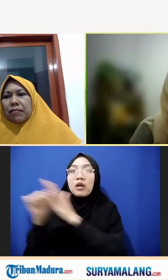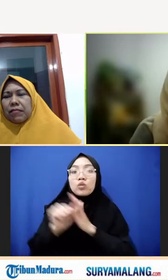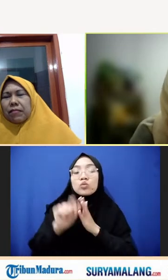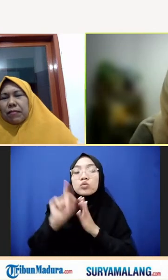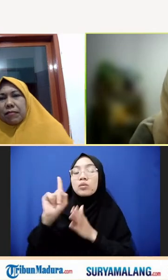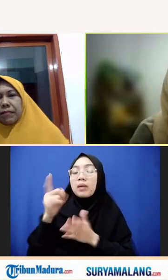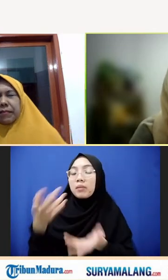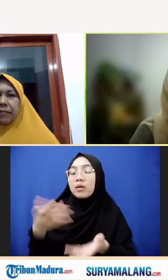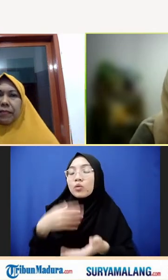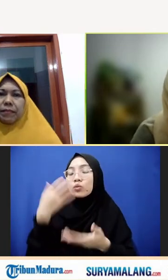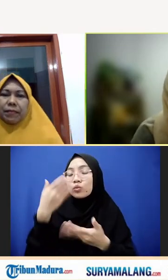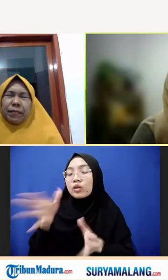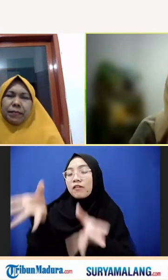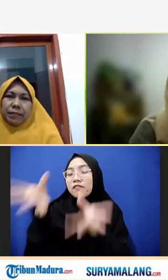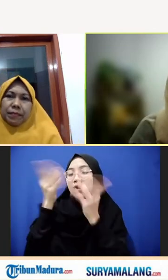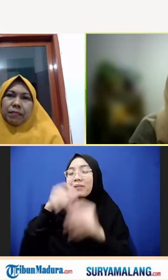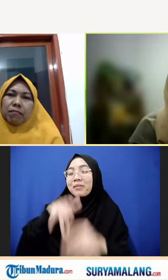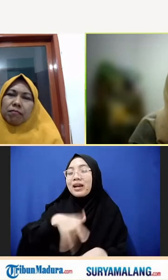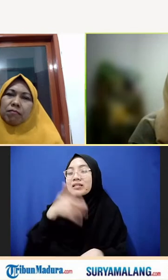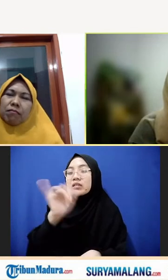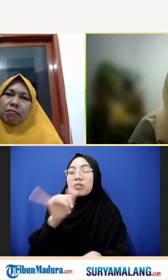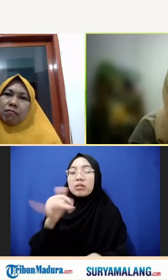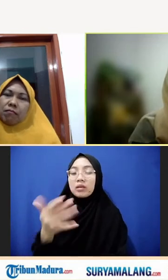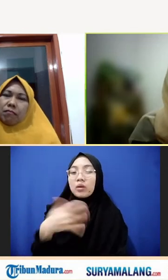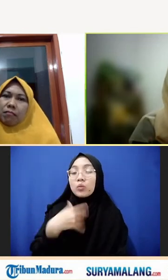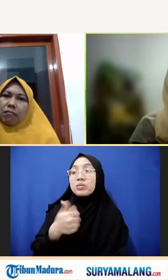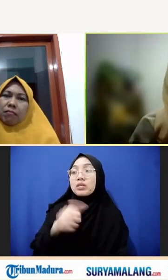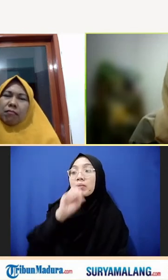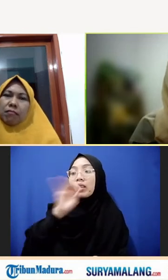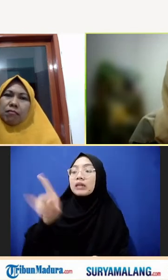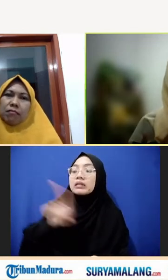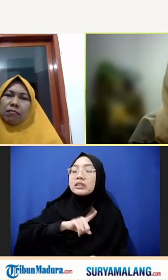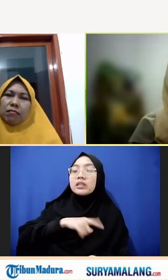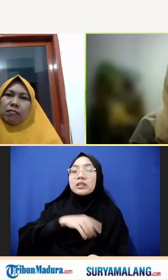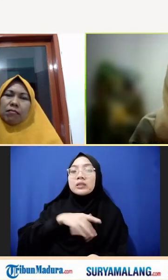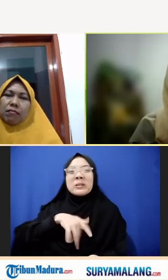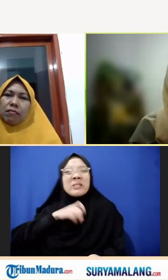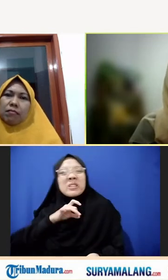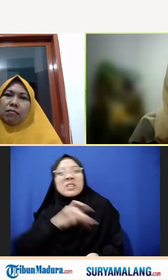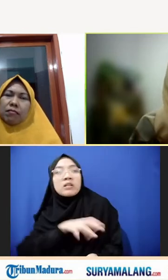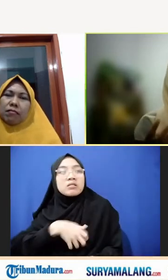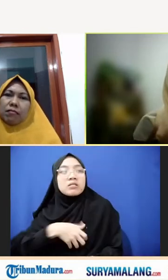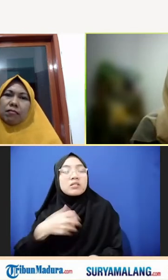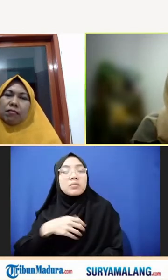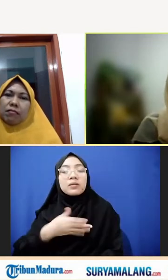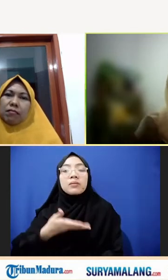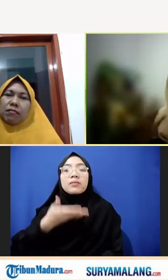rasakan. Atau bahkan bisa bilang sendiri, ah, kesel, tarik nafas 5 kali.